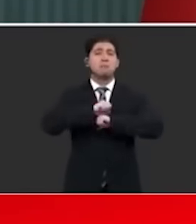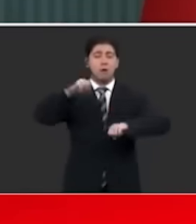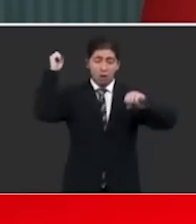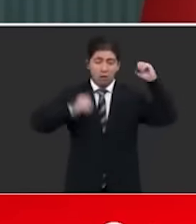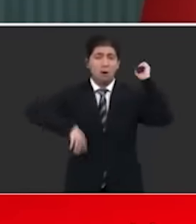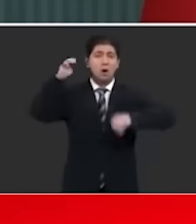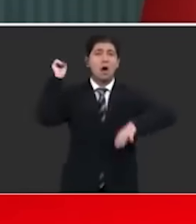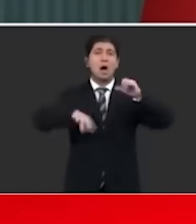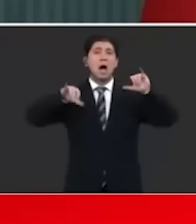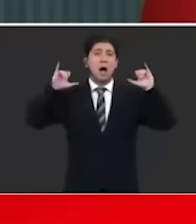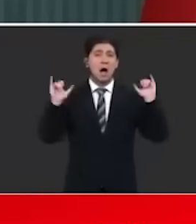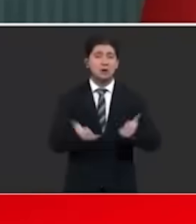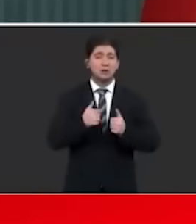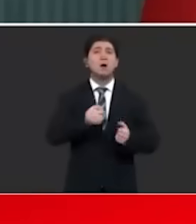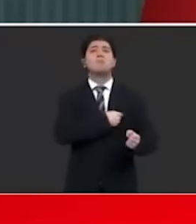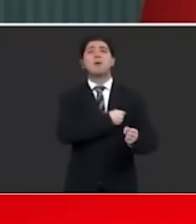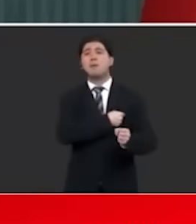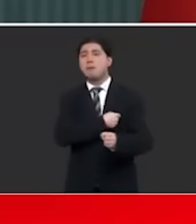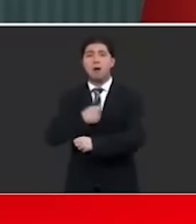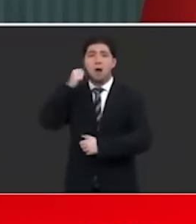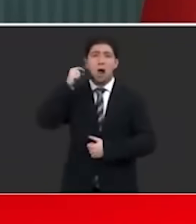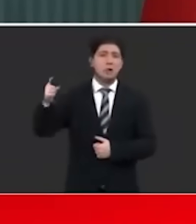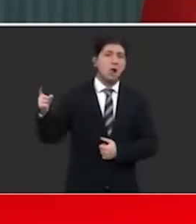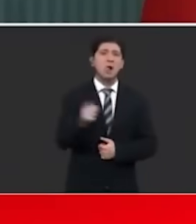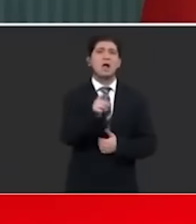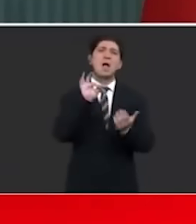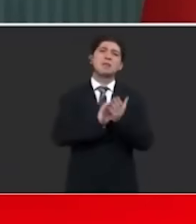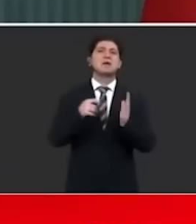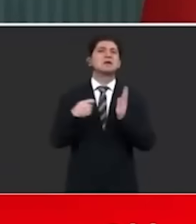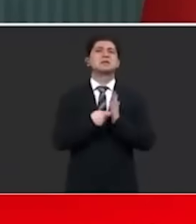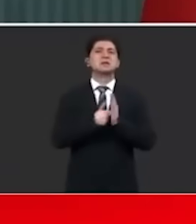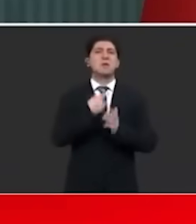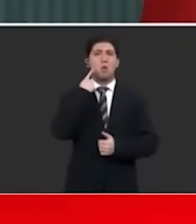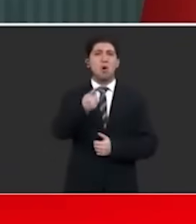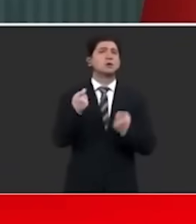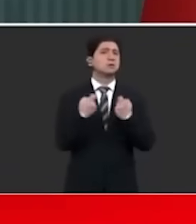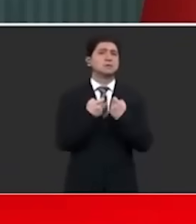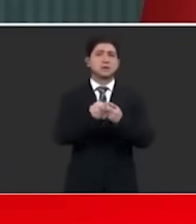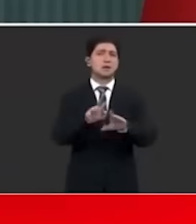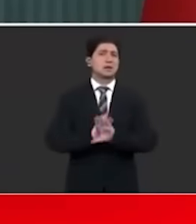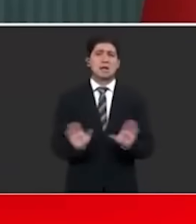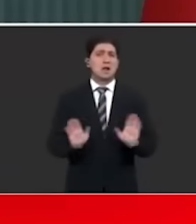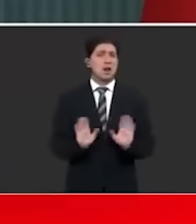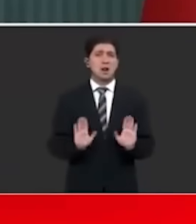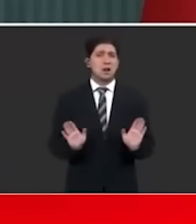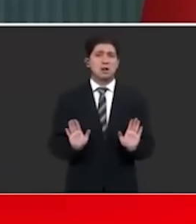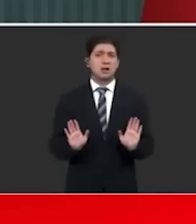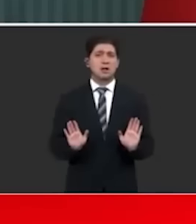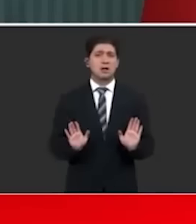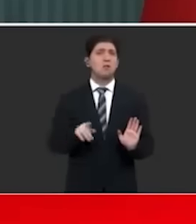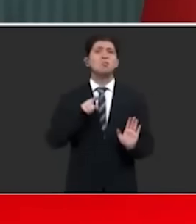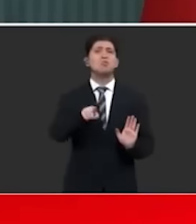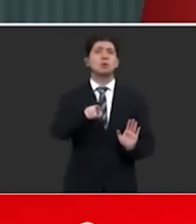üzerlerine mermi yağdırarak öldürmenin adı savaş değildir. Bunun